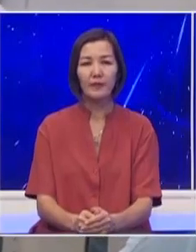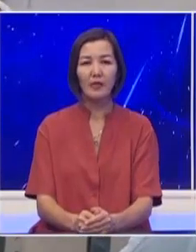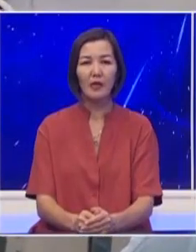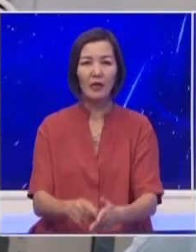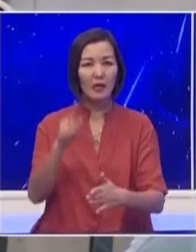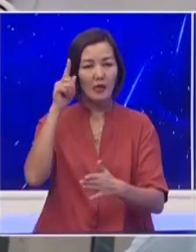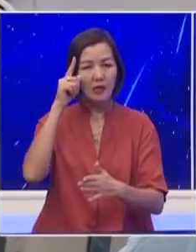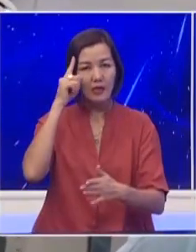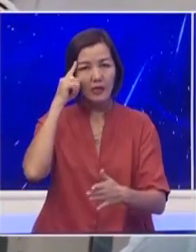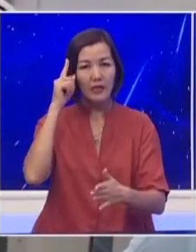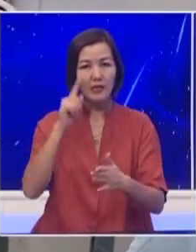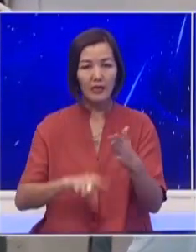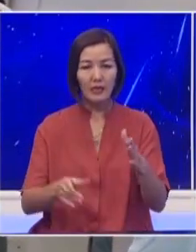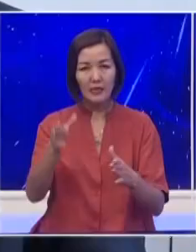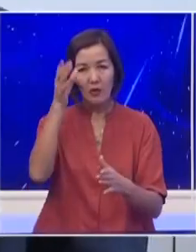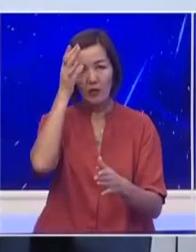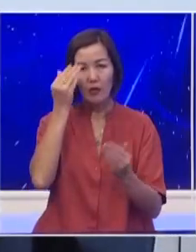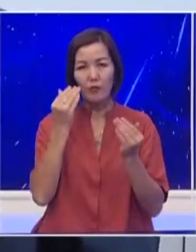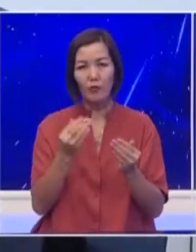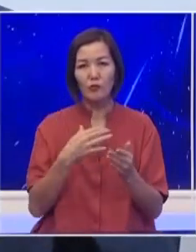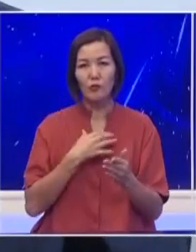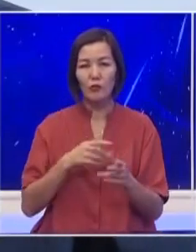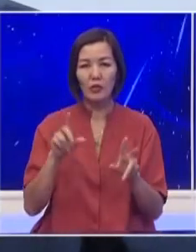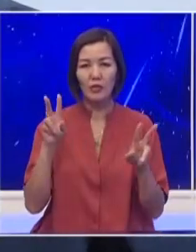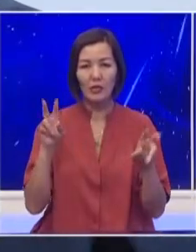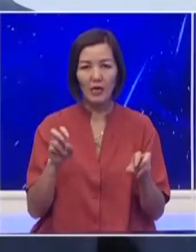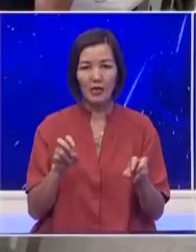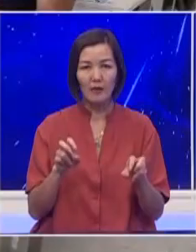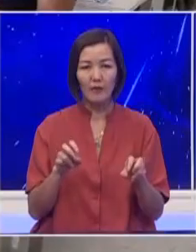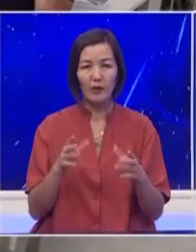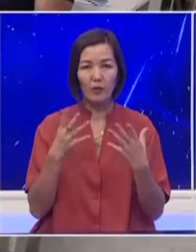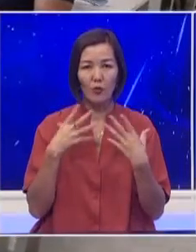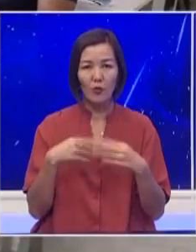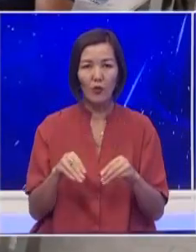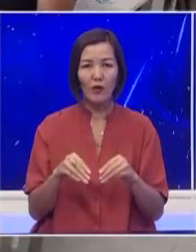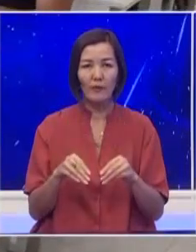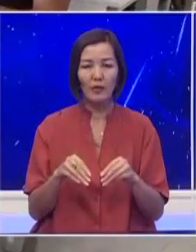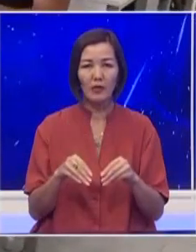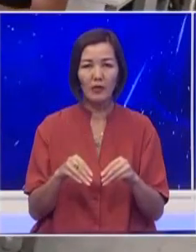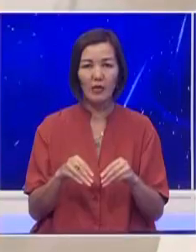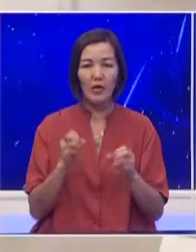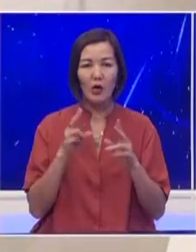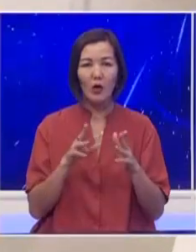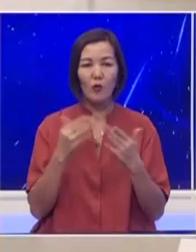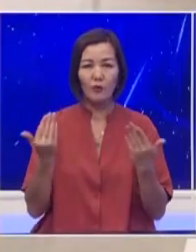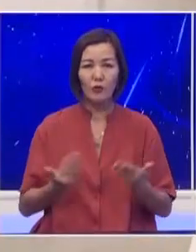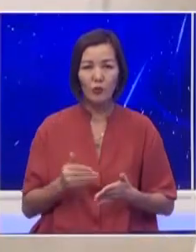Діни сауаттылық бүгінгі күн үшін өзекті тақырып. Қоғамның діни тұрғыдан көкірек көзінің ояу болуы қауіпсіз өмір